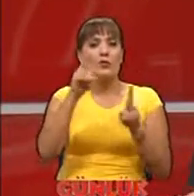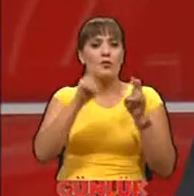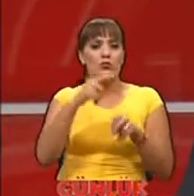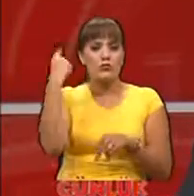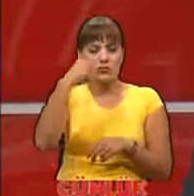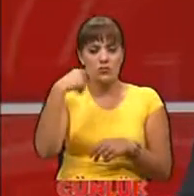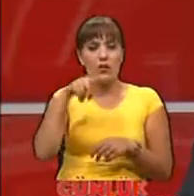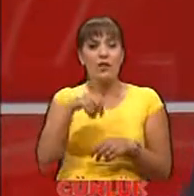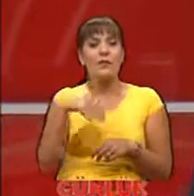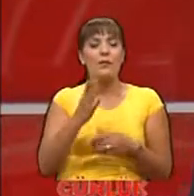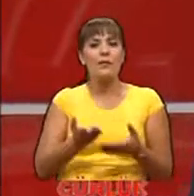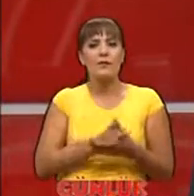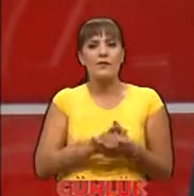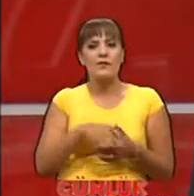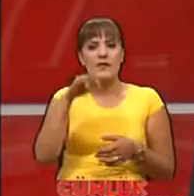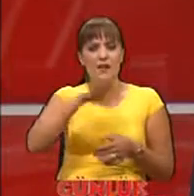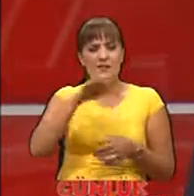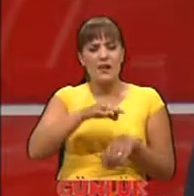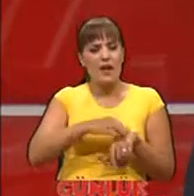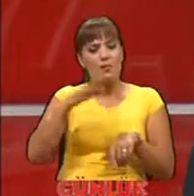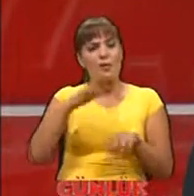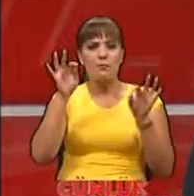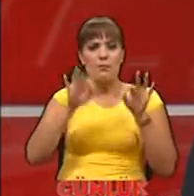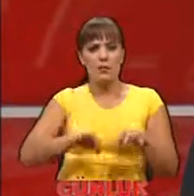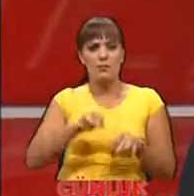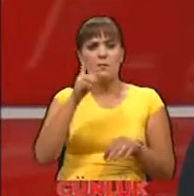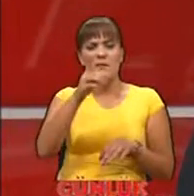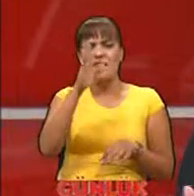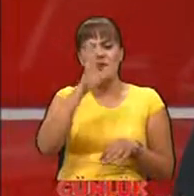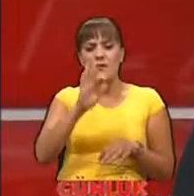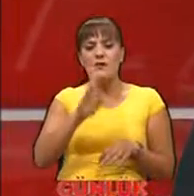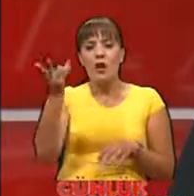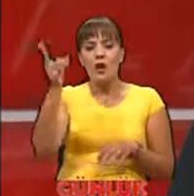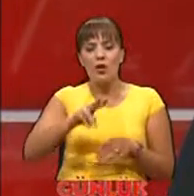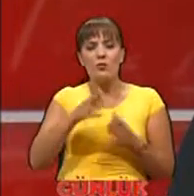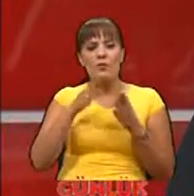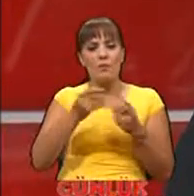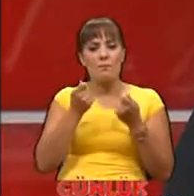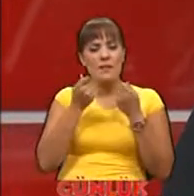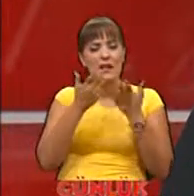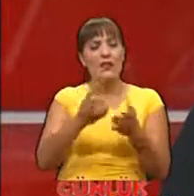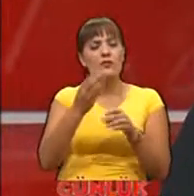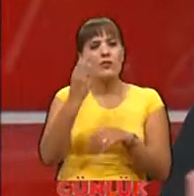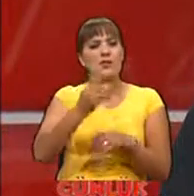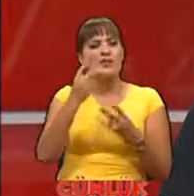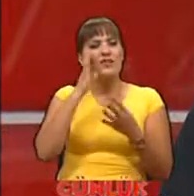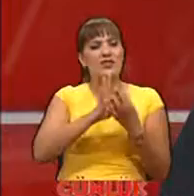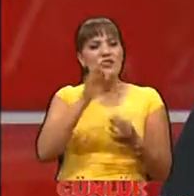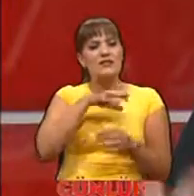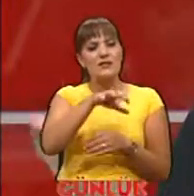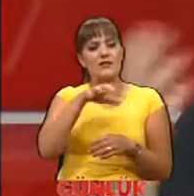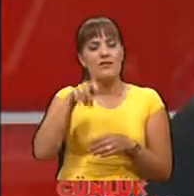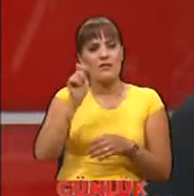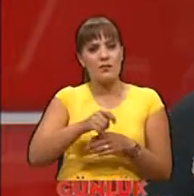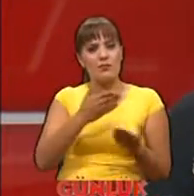çünkü. Evet. Öyle değil mi? Şimdi hemen o zaman başlayalım. Bir kimsenin ölümü halinde mirasçı olabilecek kişileri